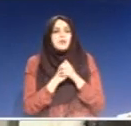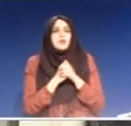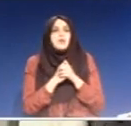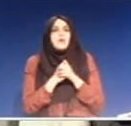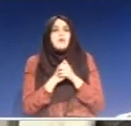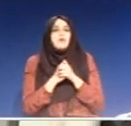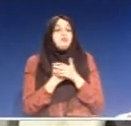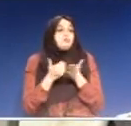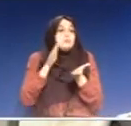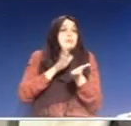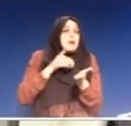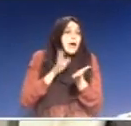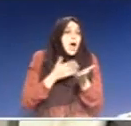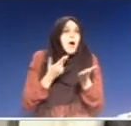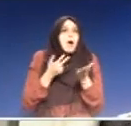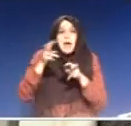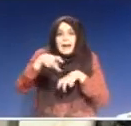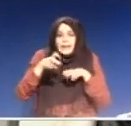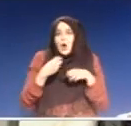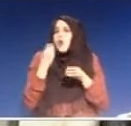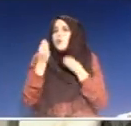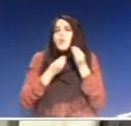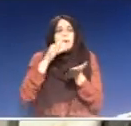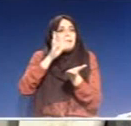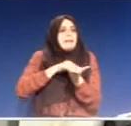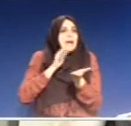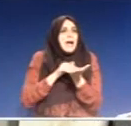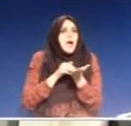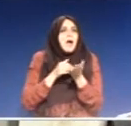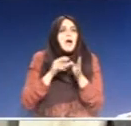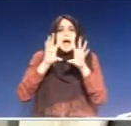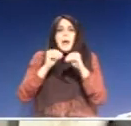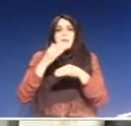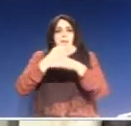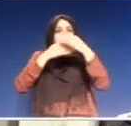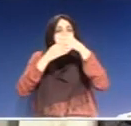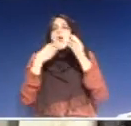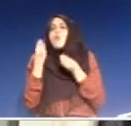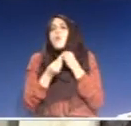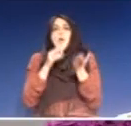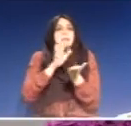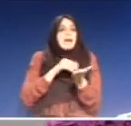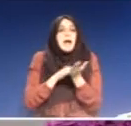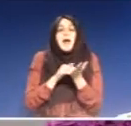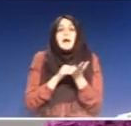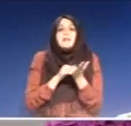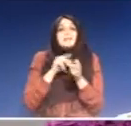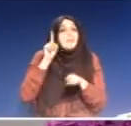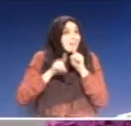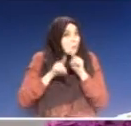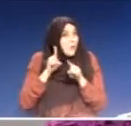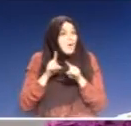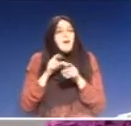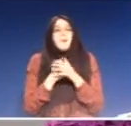اراضي زراعيه صالحه للزراعه، كاين اراضي صالحه للسكنه للسكن، كاين اراضي صالحه